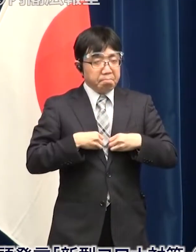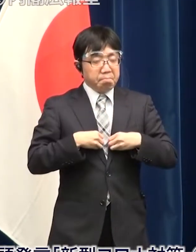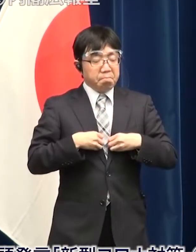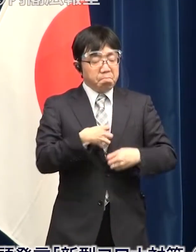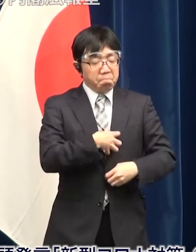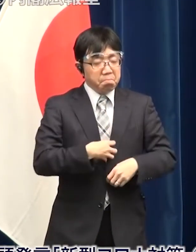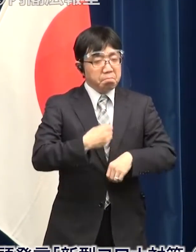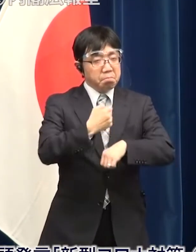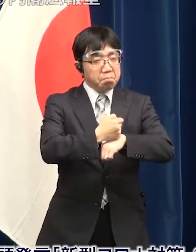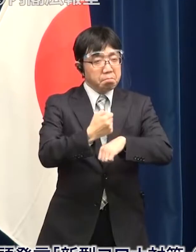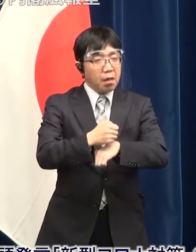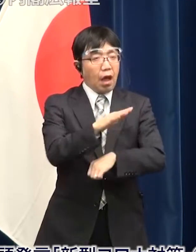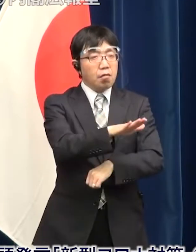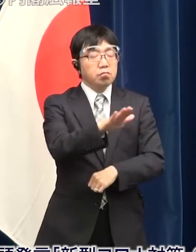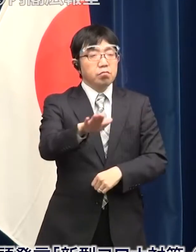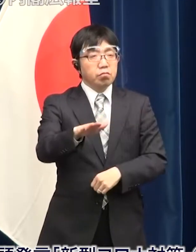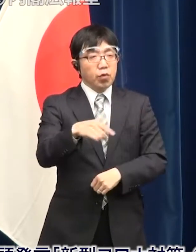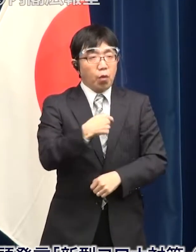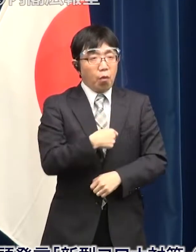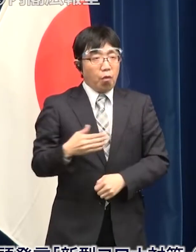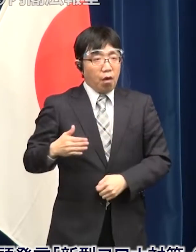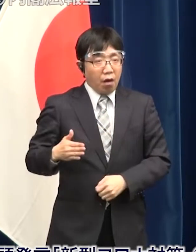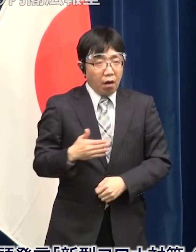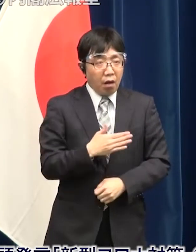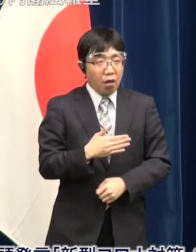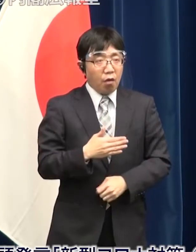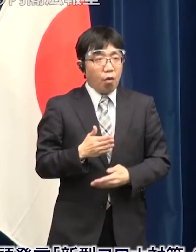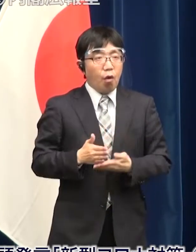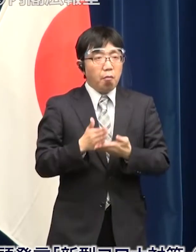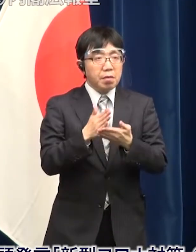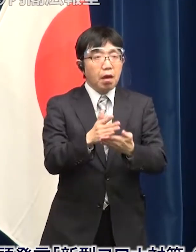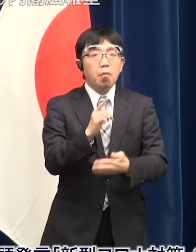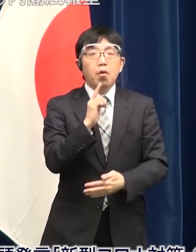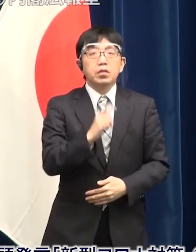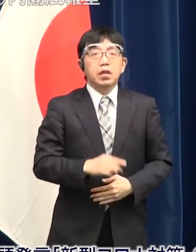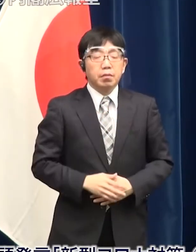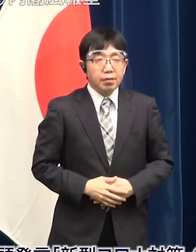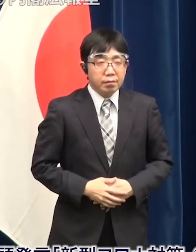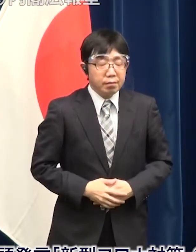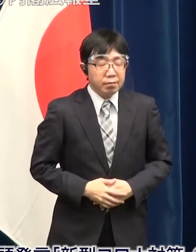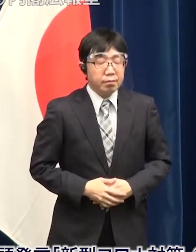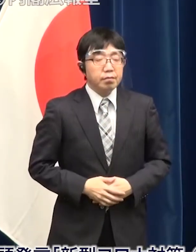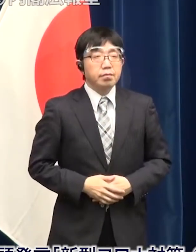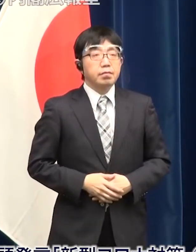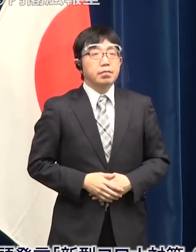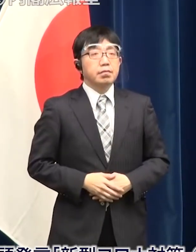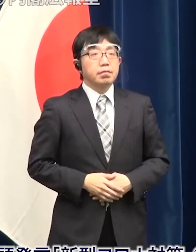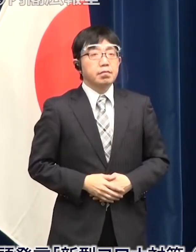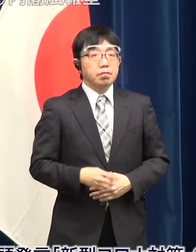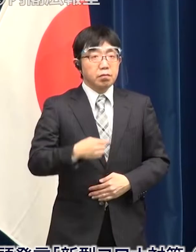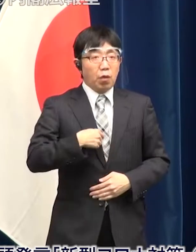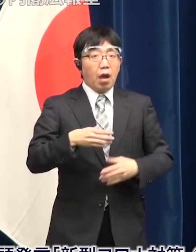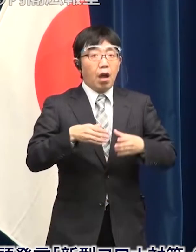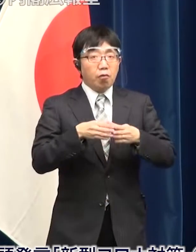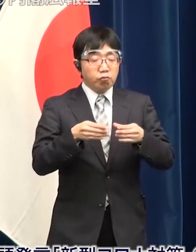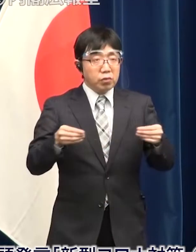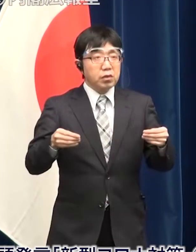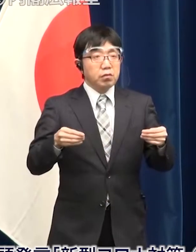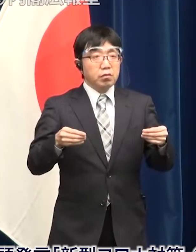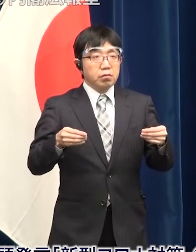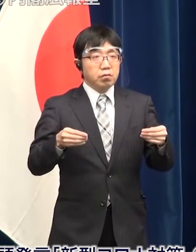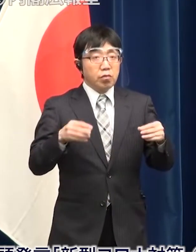れる皆様方に心よりお見舞いを申し上げますエバー組は